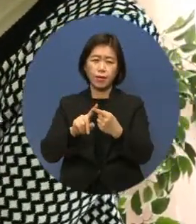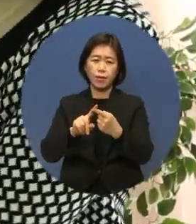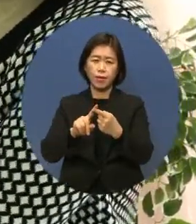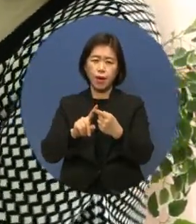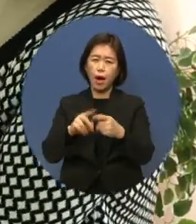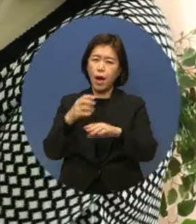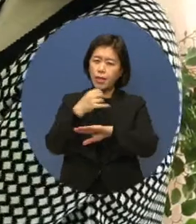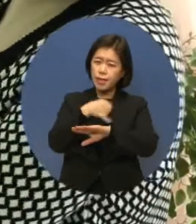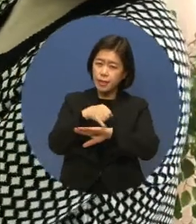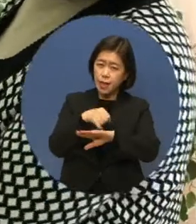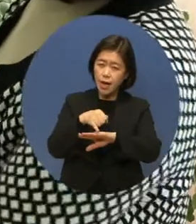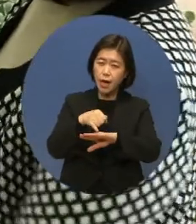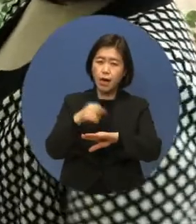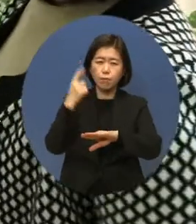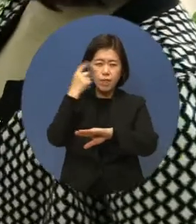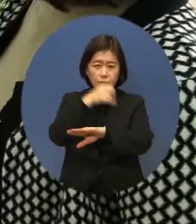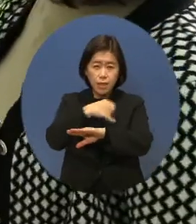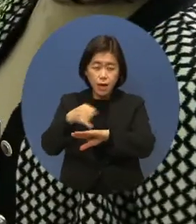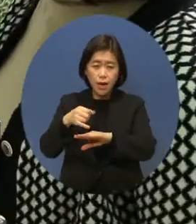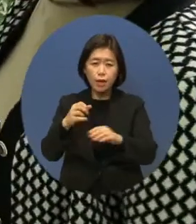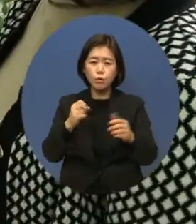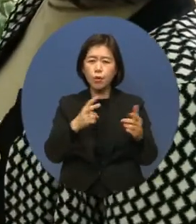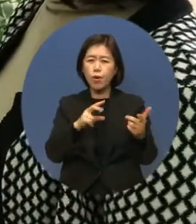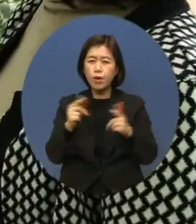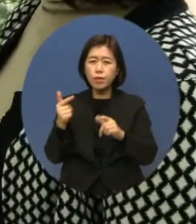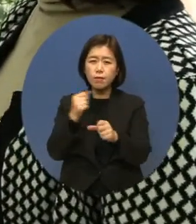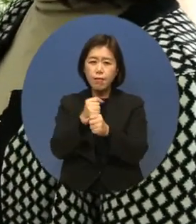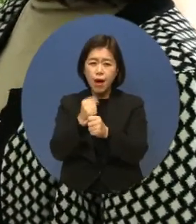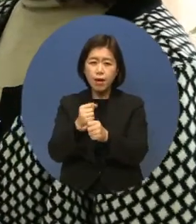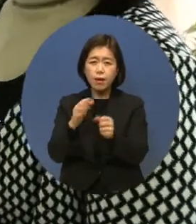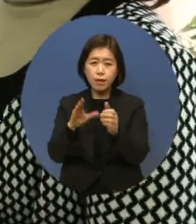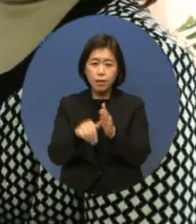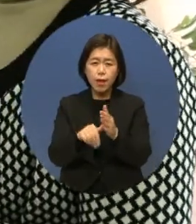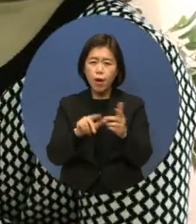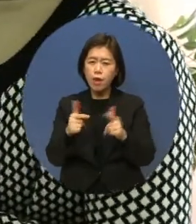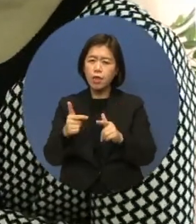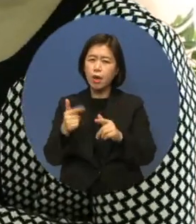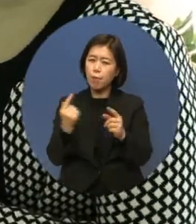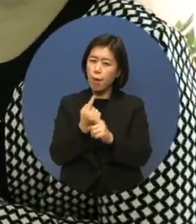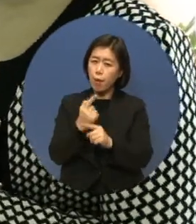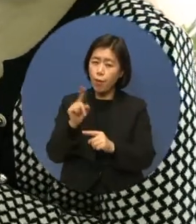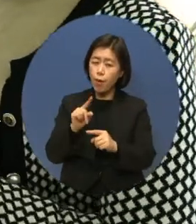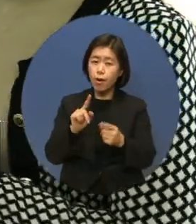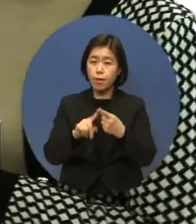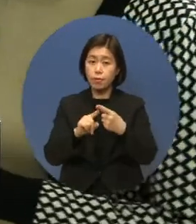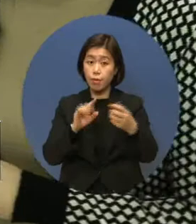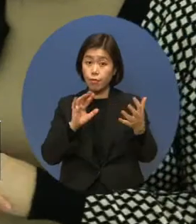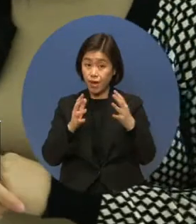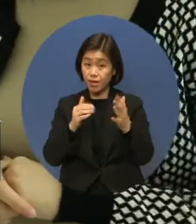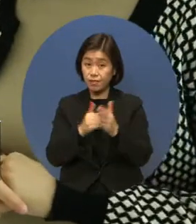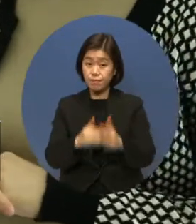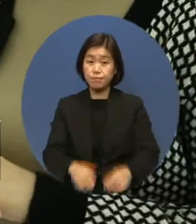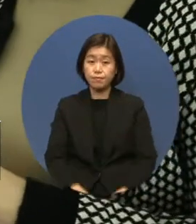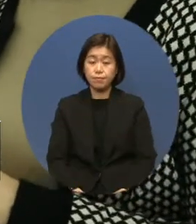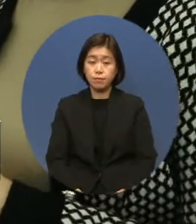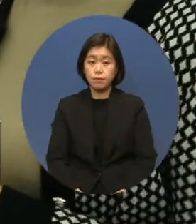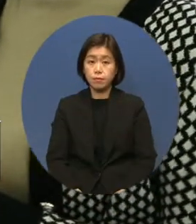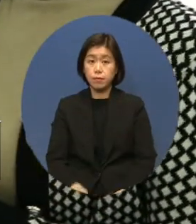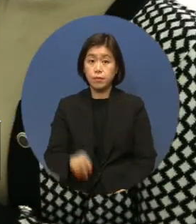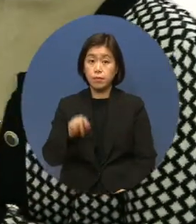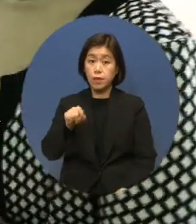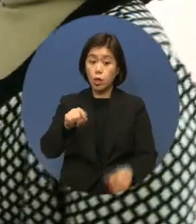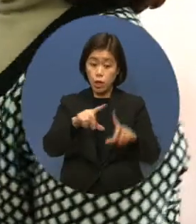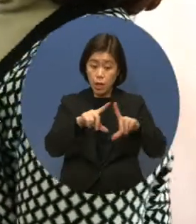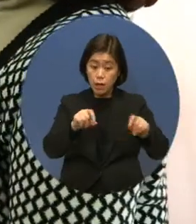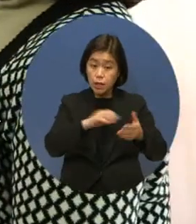거 작업하는 데에 저희가 반영할 것들에 대해서 회의를 했었어요. 아, 이거는 또 점자 카드